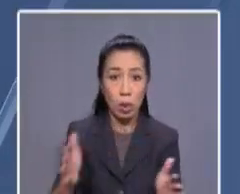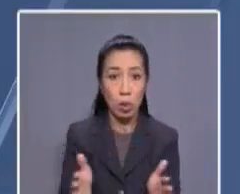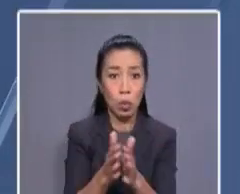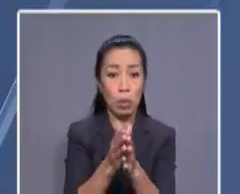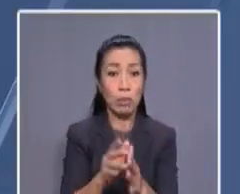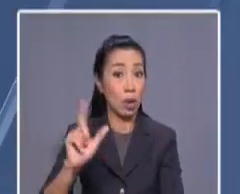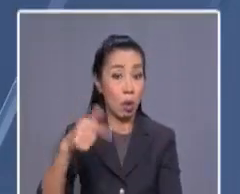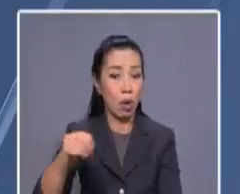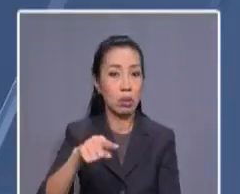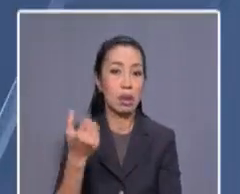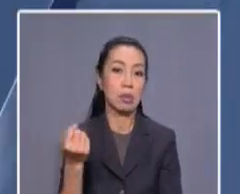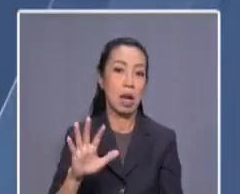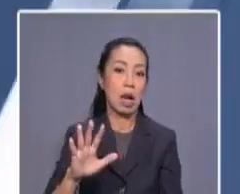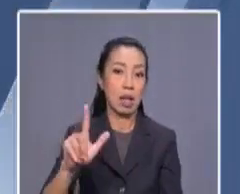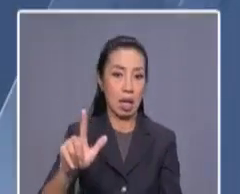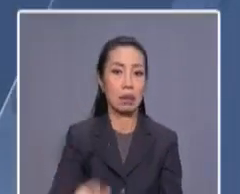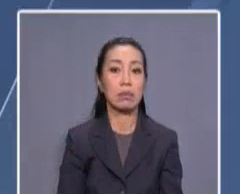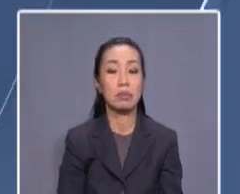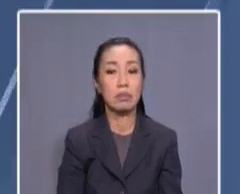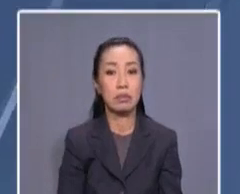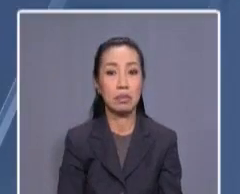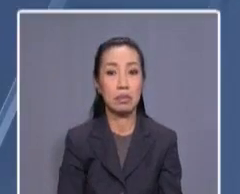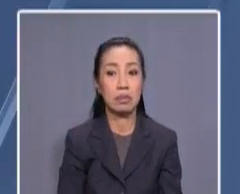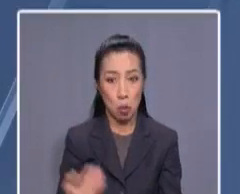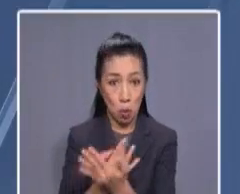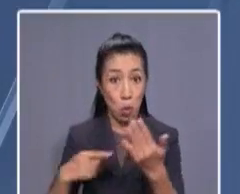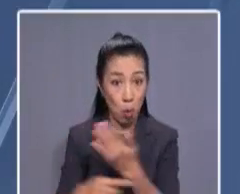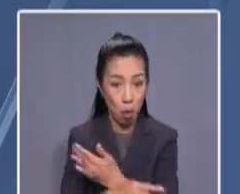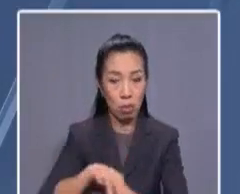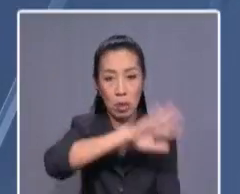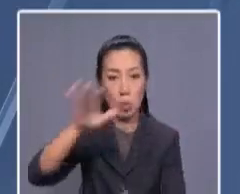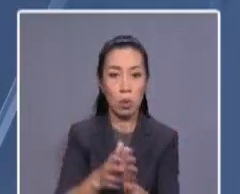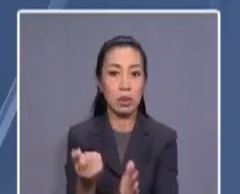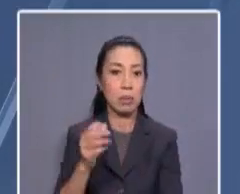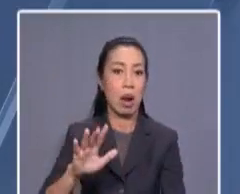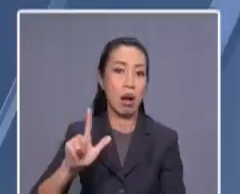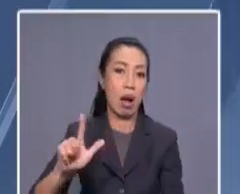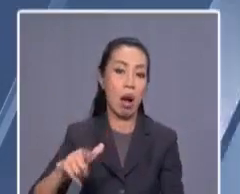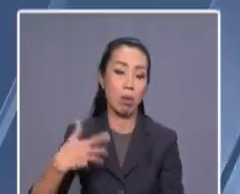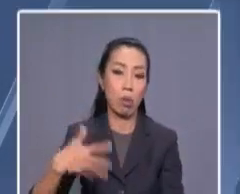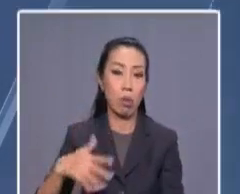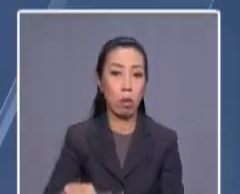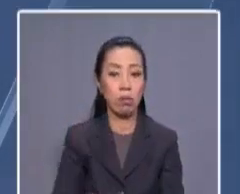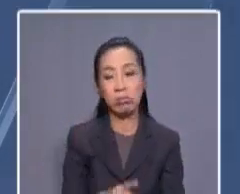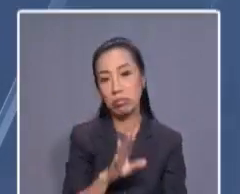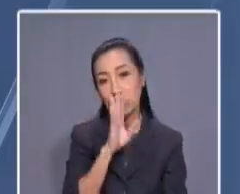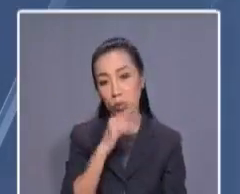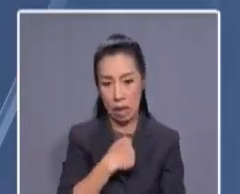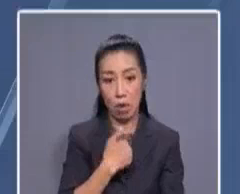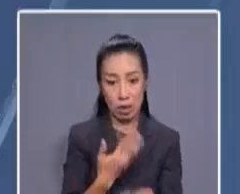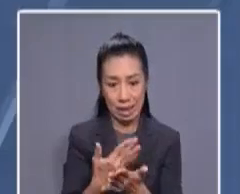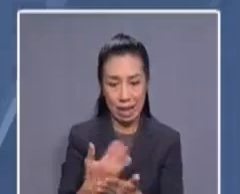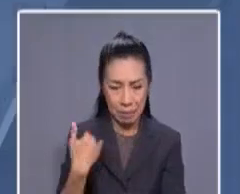เฉพาะทองเนี่ย15ล้านอุ้ยอะไรจะขนาดนี้ โอ้ ถ้ามีเงินแล้วอยากจะลง